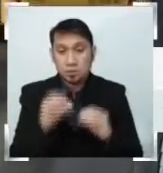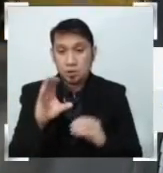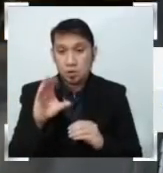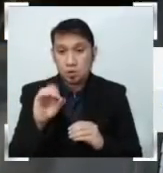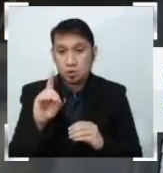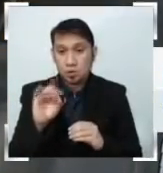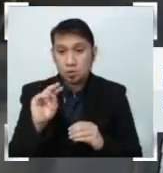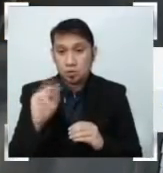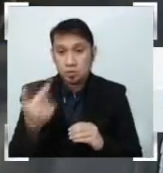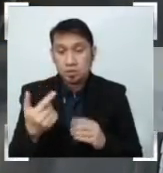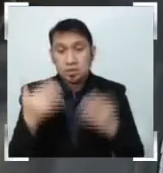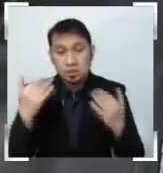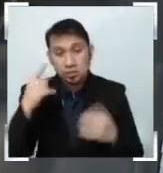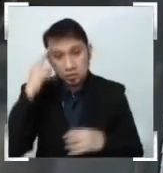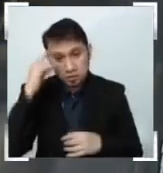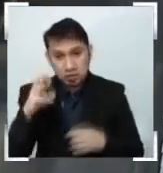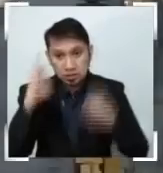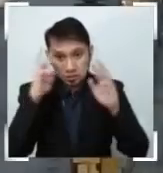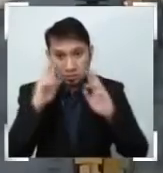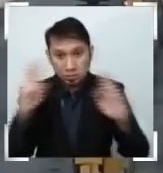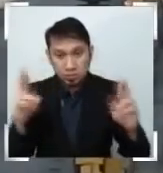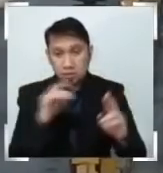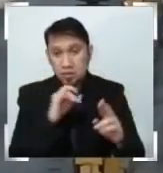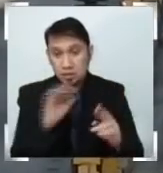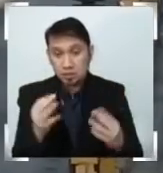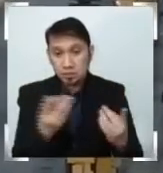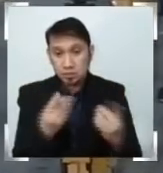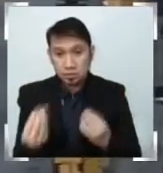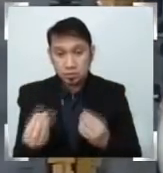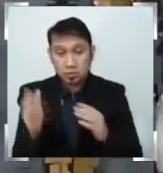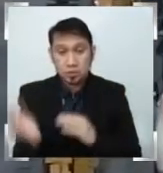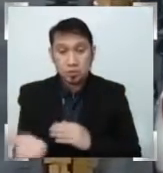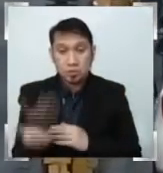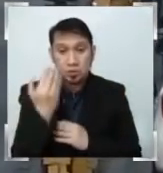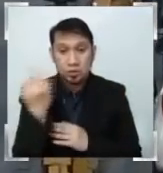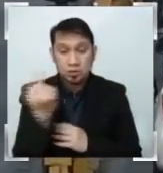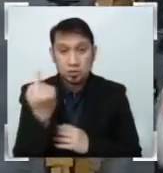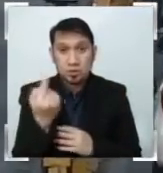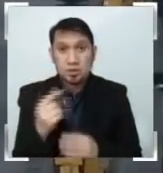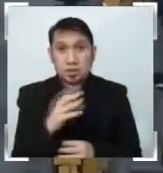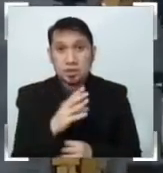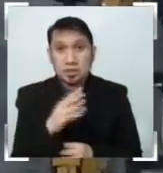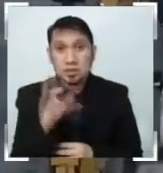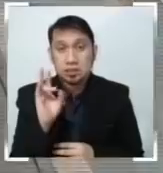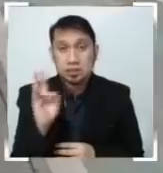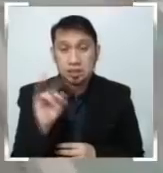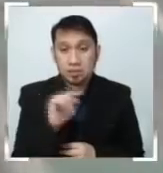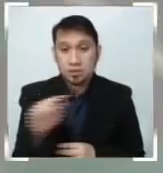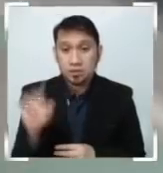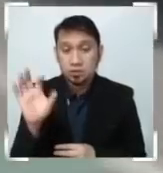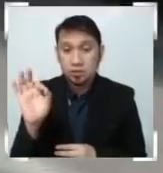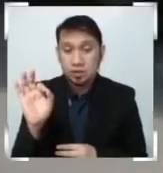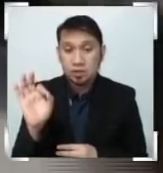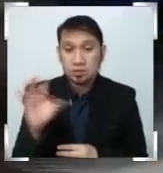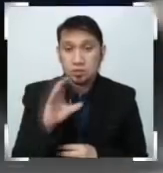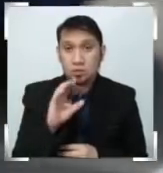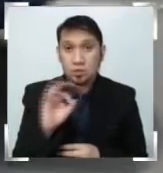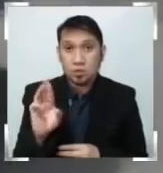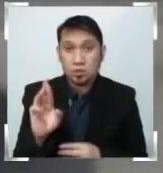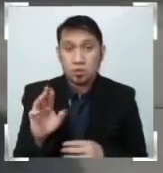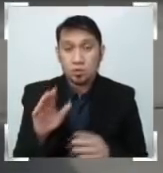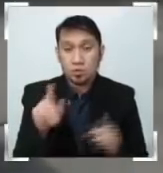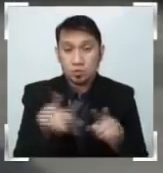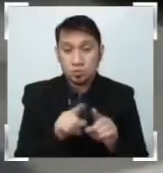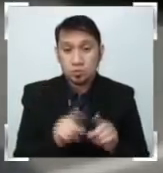Pagdedesisyonan ng mga mayor ng Metro Manila kung ipatutupad ito sa morning rush lang muna na 7 a.m. to 9 a.m. o sabay, pati na sa hapon,